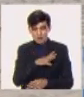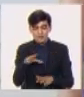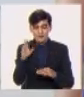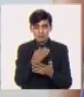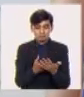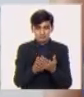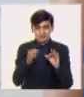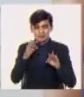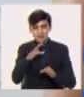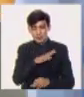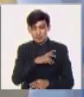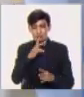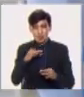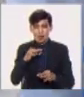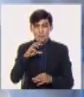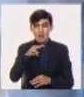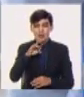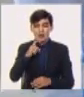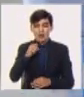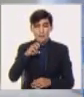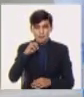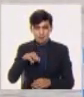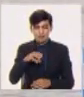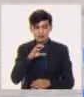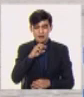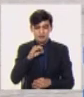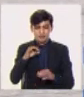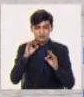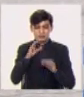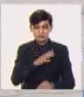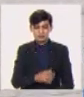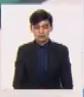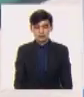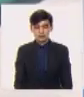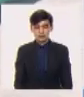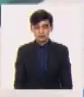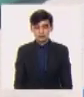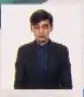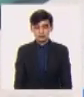түсінік жұмыстарын жүргізіп әлек. Махаббат Нұржанқызы, Сәбит Амангелдіұлы, Информбюро, Маңғыстау облысы.